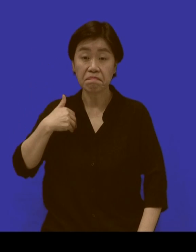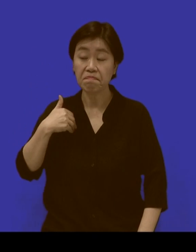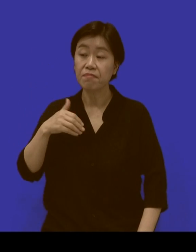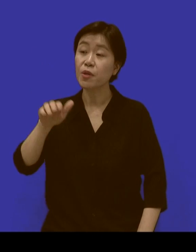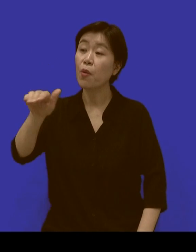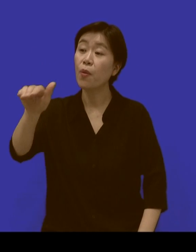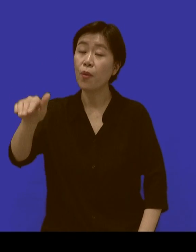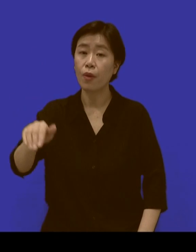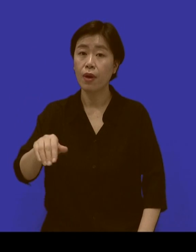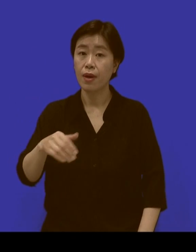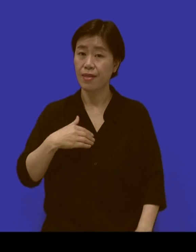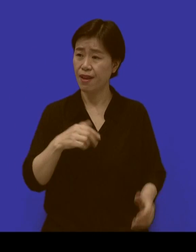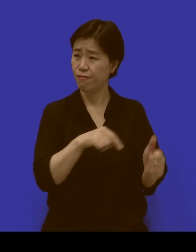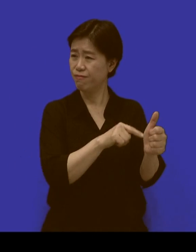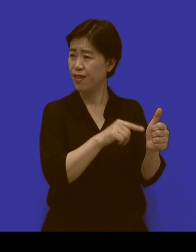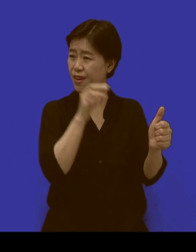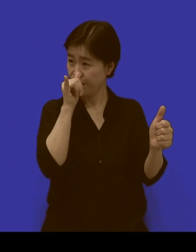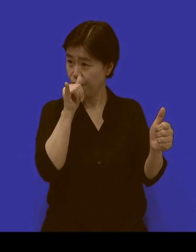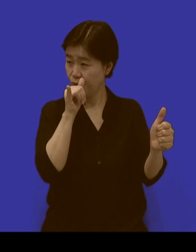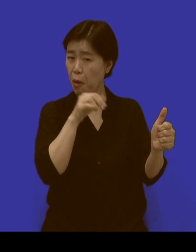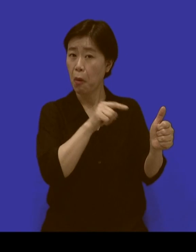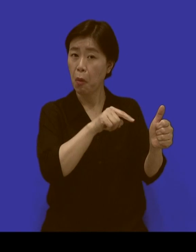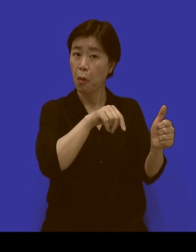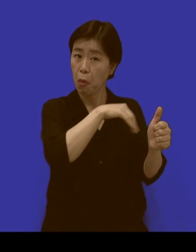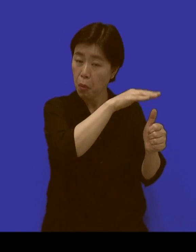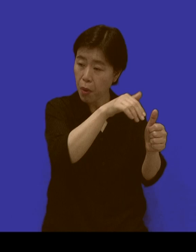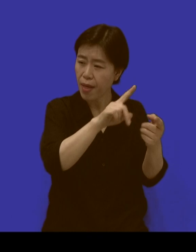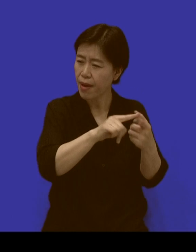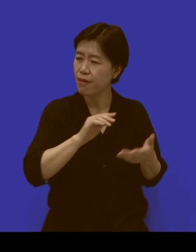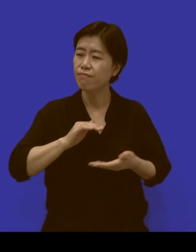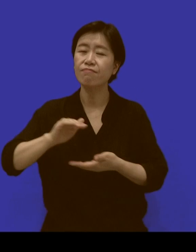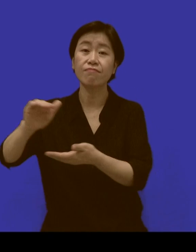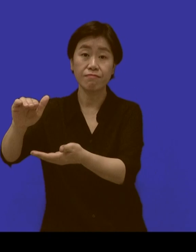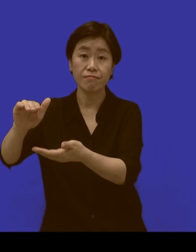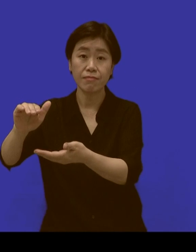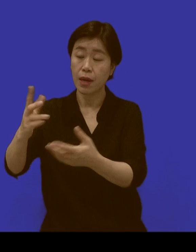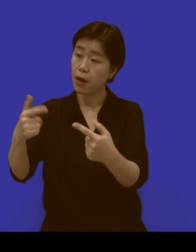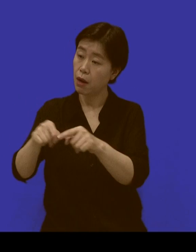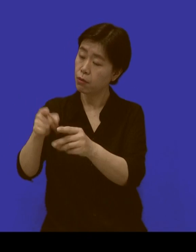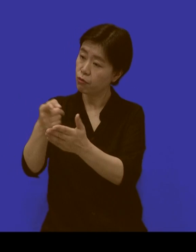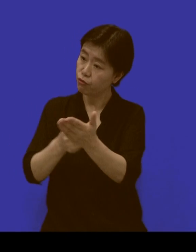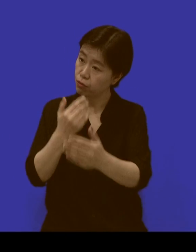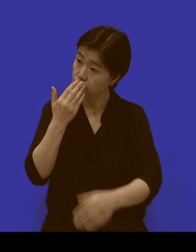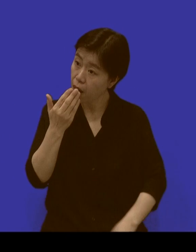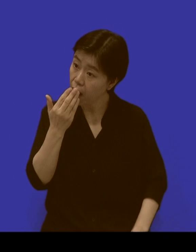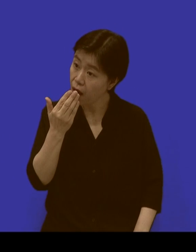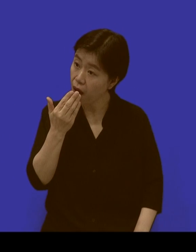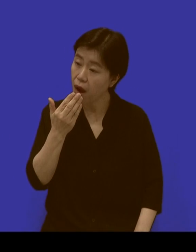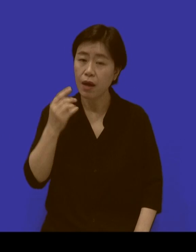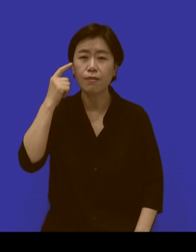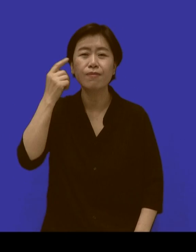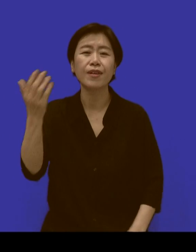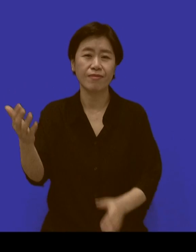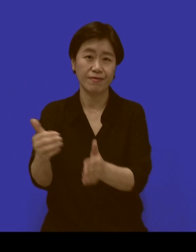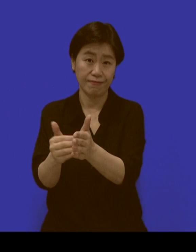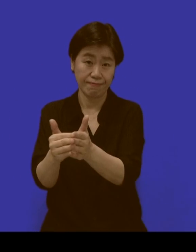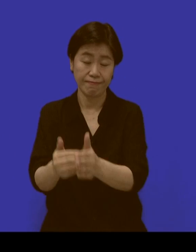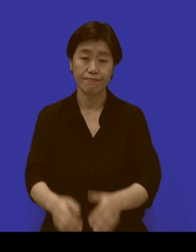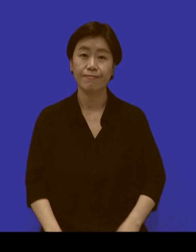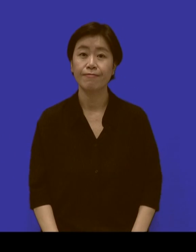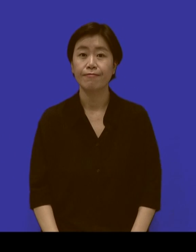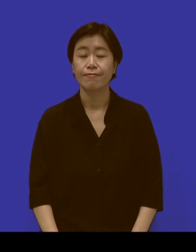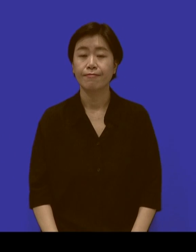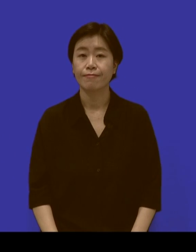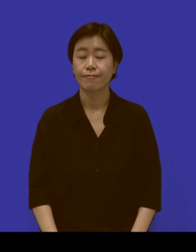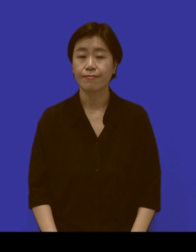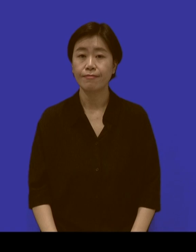있는데 한번 제안을 해드렸고 예. 그래서 저희가 이식 보드에서 또 다시 온